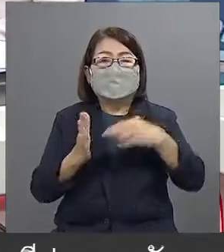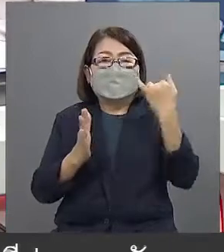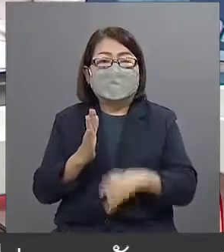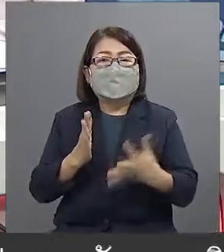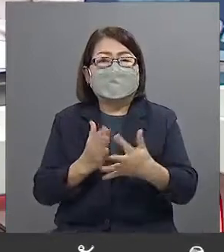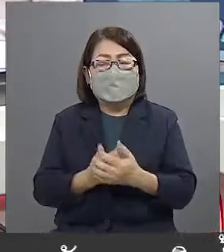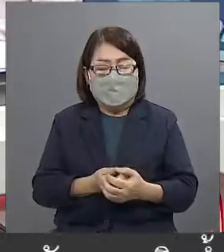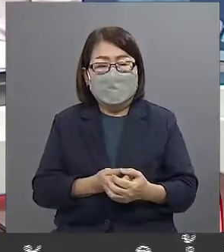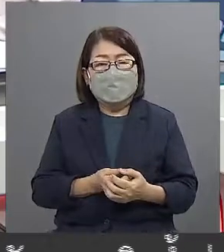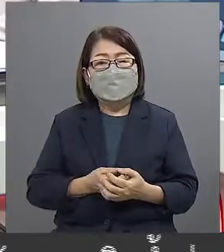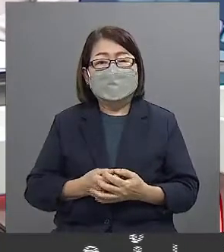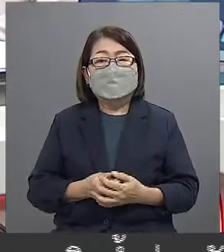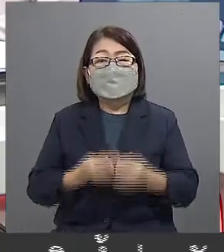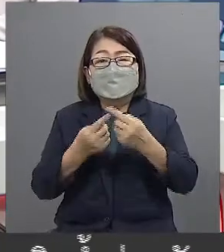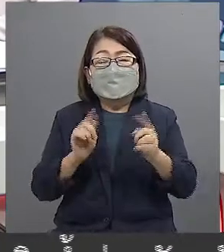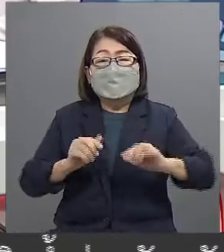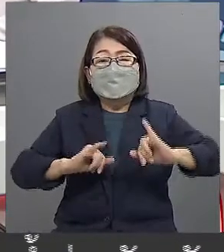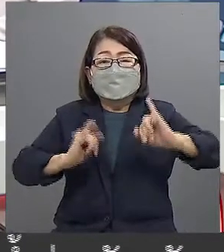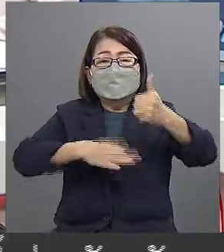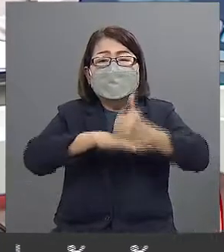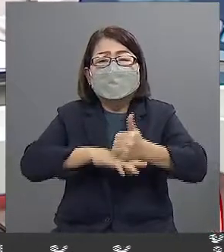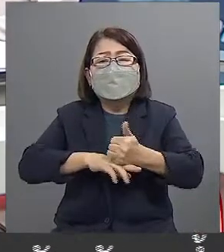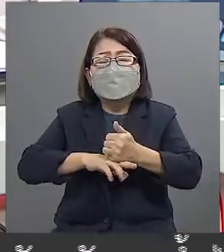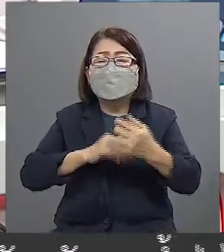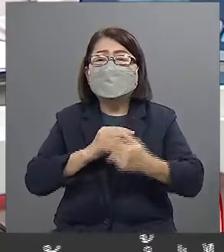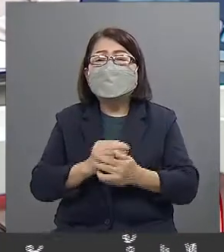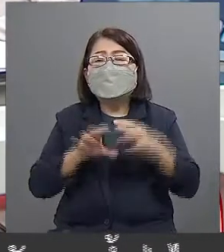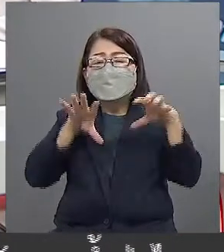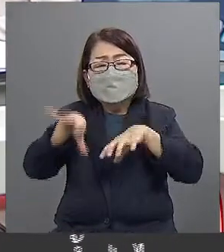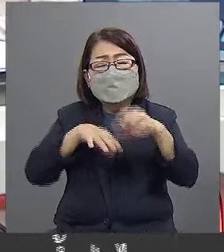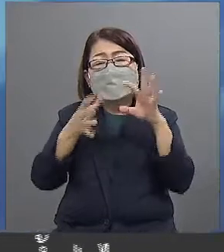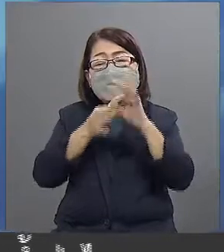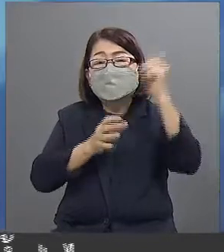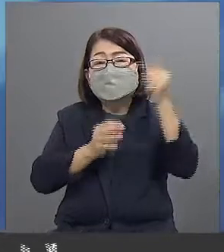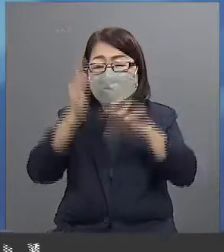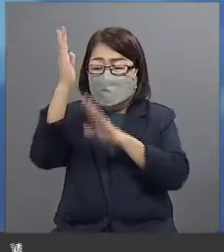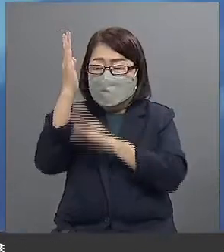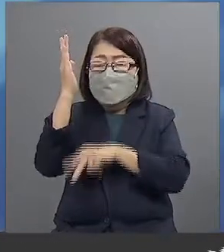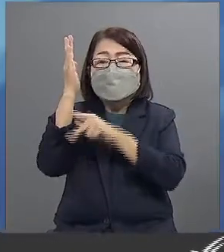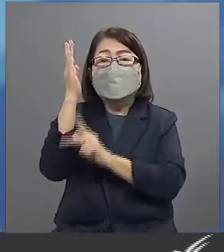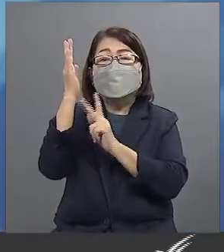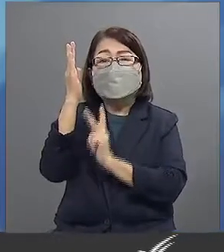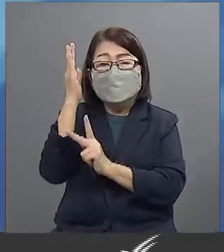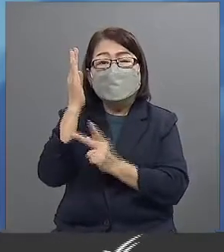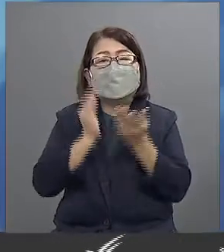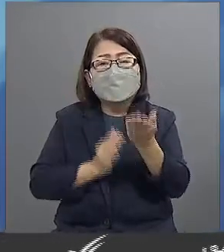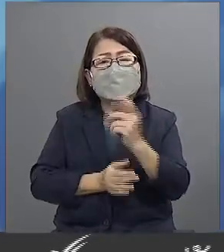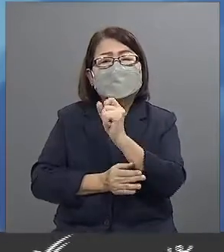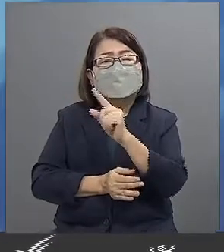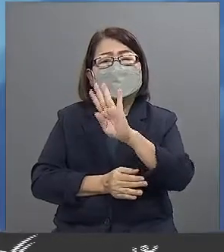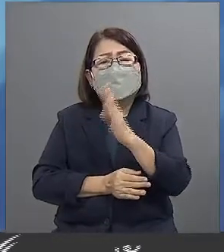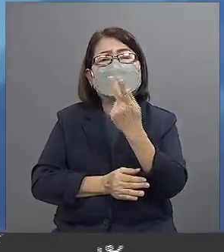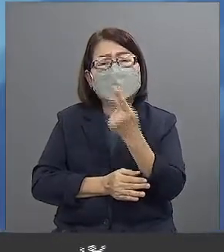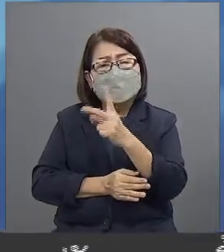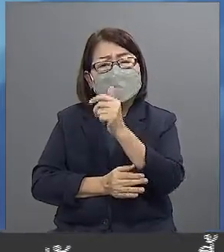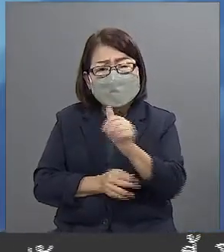ขอเชิญผู้ประกอบการธุรกิจท่องเที่ยวเกาะพีพีจังหวัดกระบี่ก็เรียกร้องไห้สภ.ค่ะอนุญาตเปิดเกาะรับนักท่องเที่ยวต่างชาติในวันที่